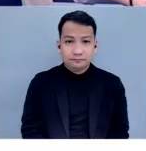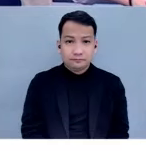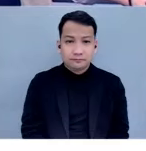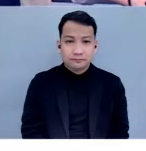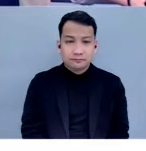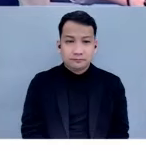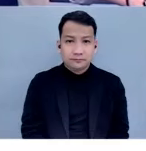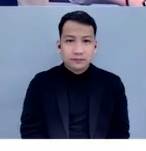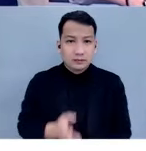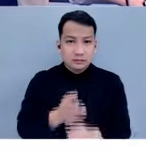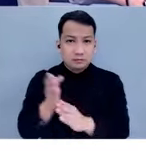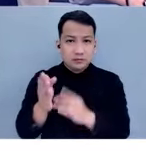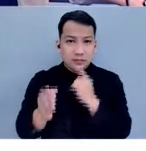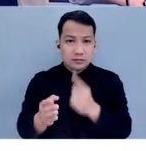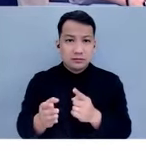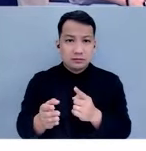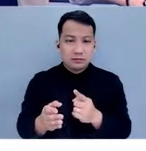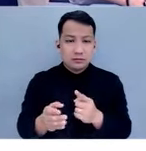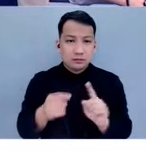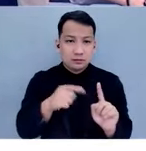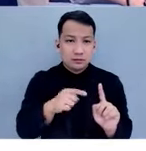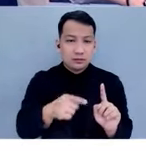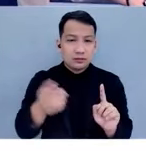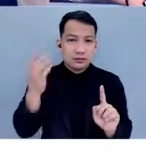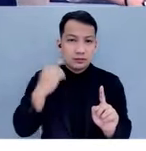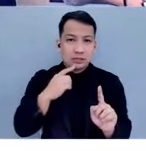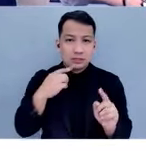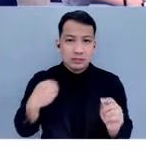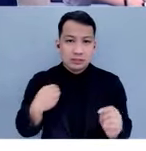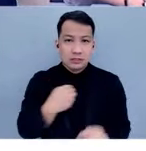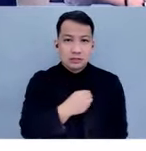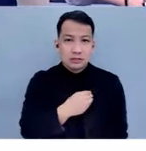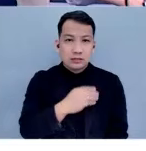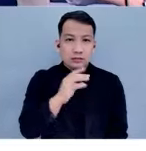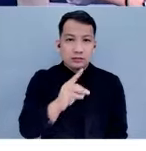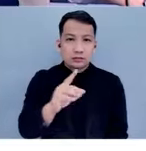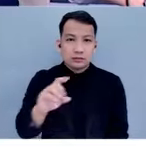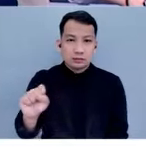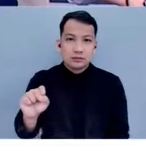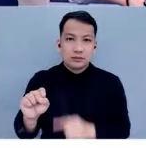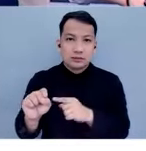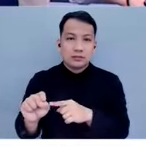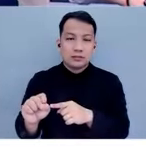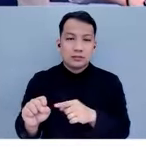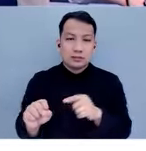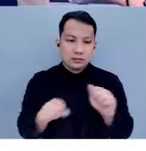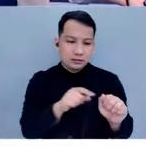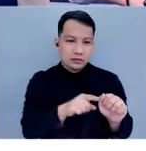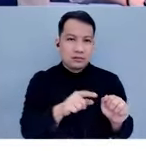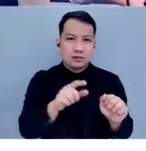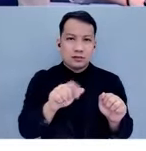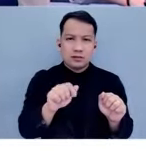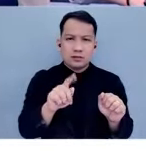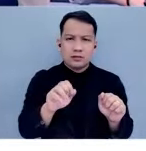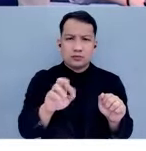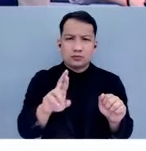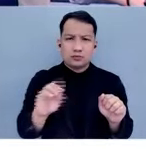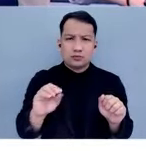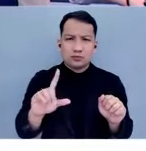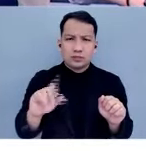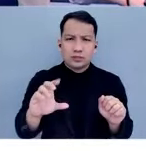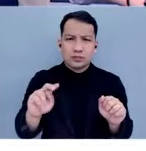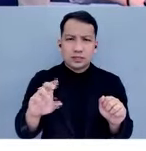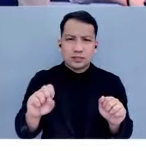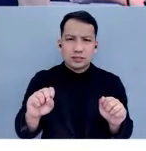Direktang pinangalanan ng nagpakilalang dating miyembro ng Umanoy Davao Death Squad na si Arturo Las Cañas, si Vice President Sara